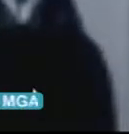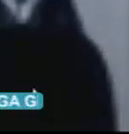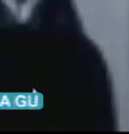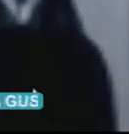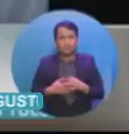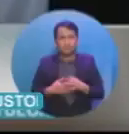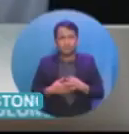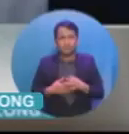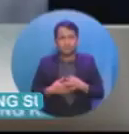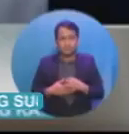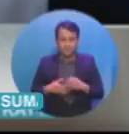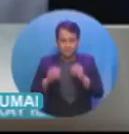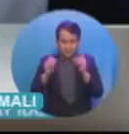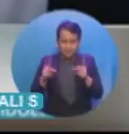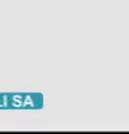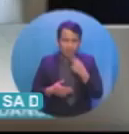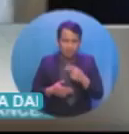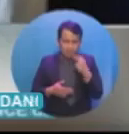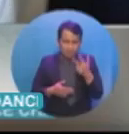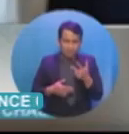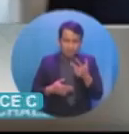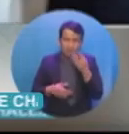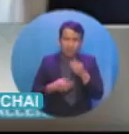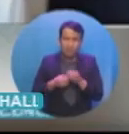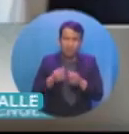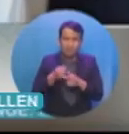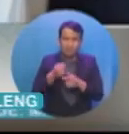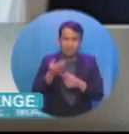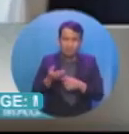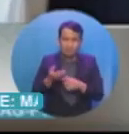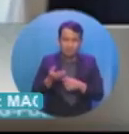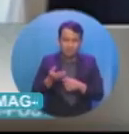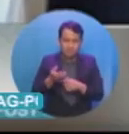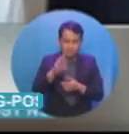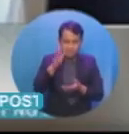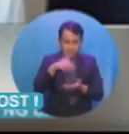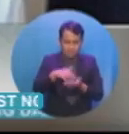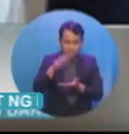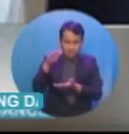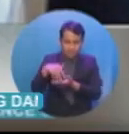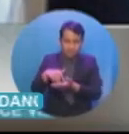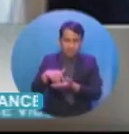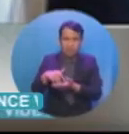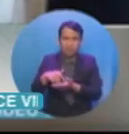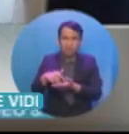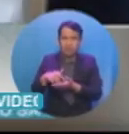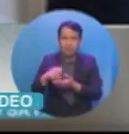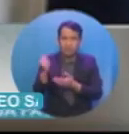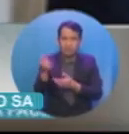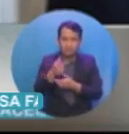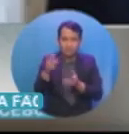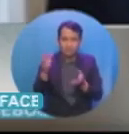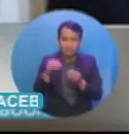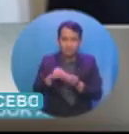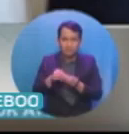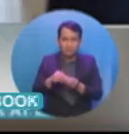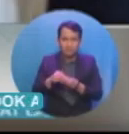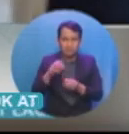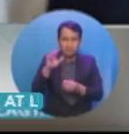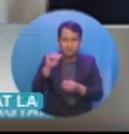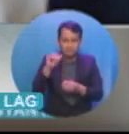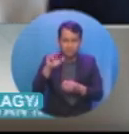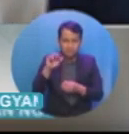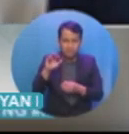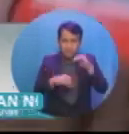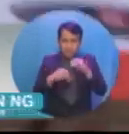Okay. Very good, very nice. Okay. Tigpa 5,000 pesos po kayo. So meron kayong